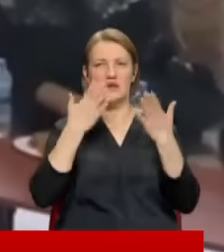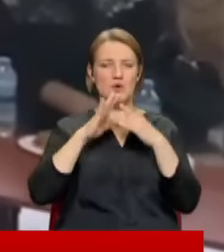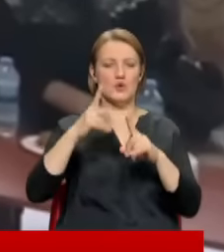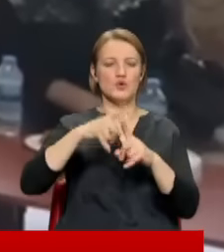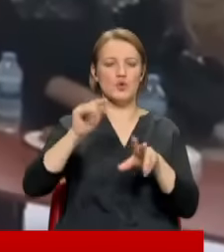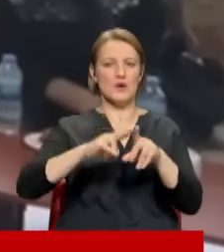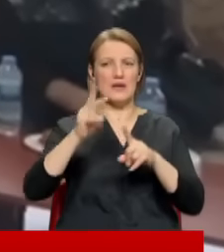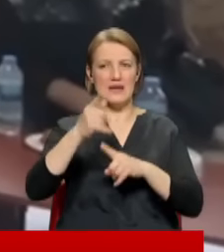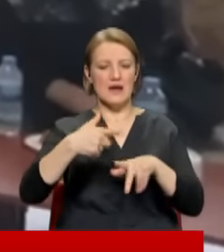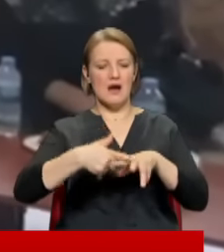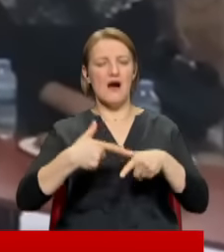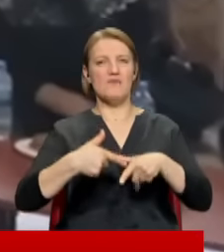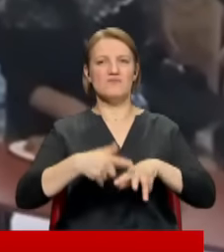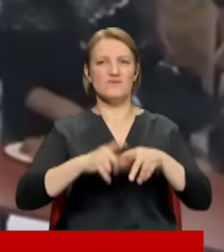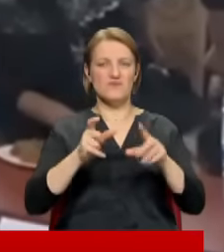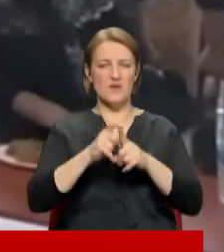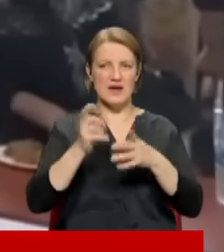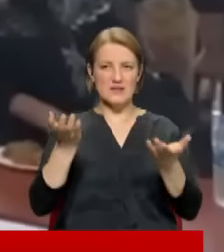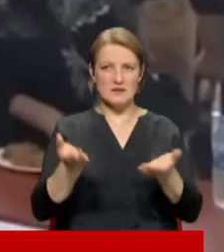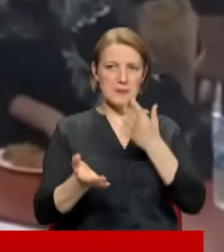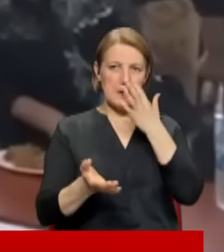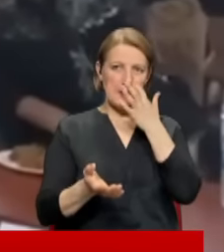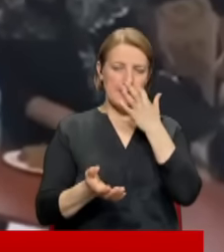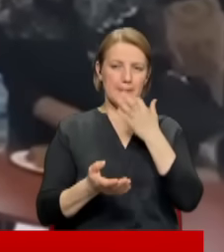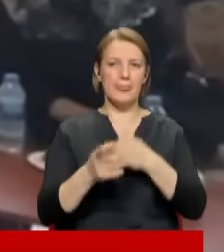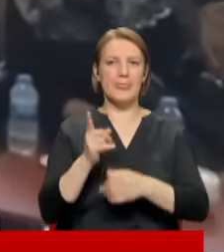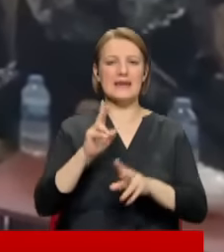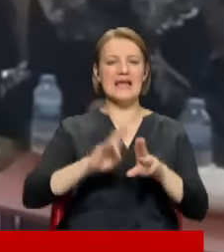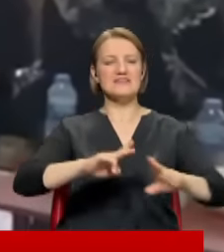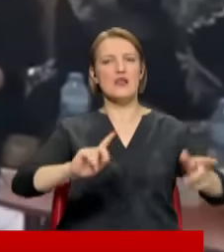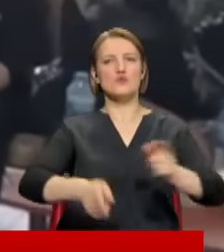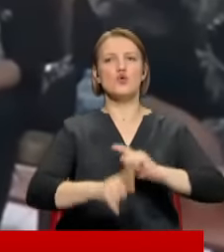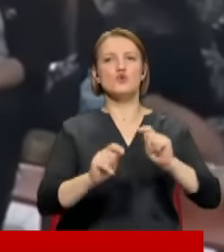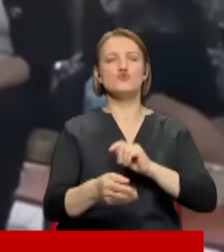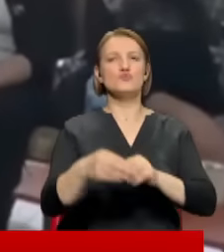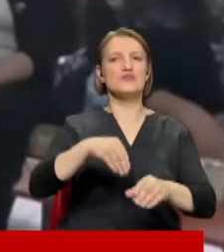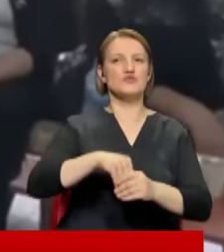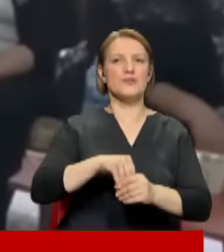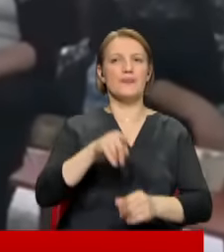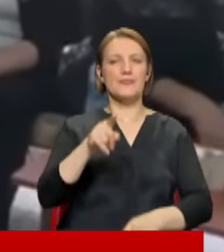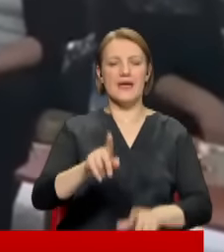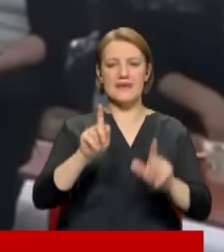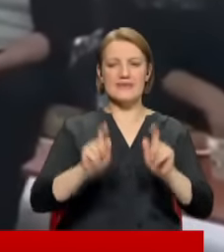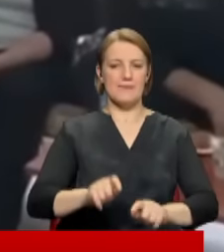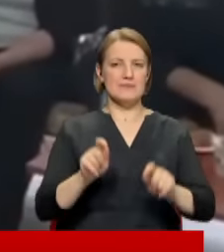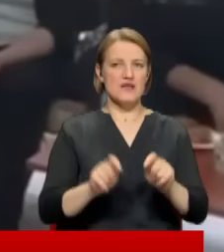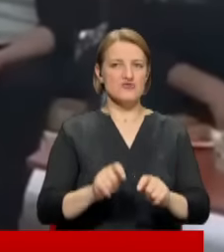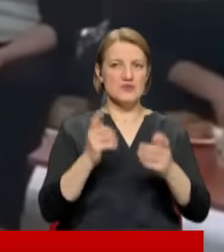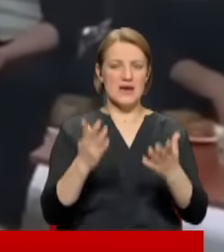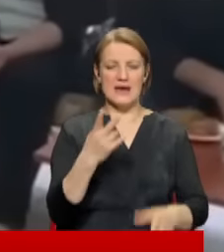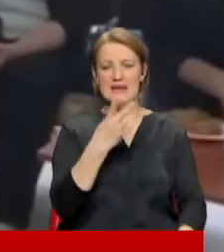TOKİ, AFAD, diğeri kentsel dönüşüm kapsamında yapılacak